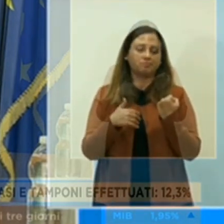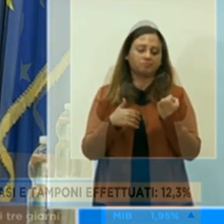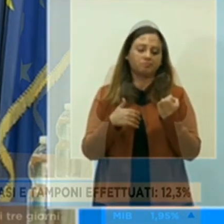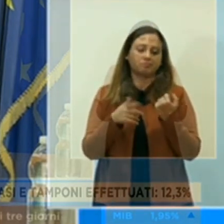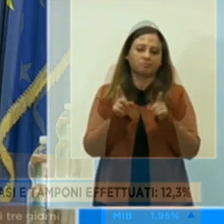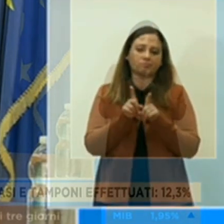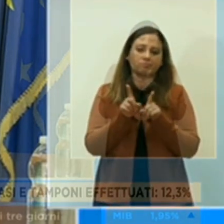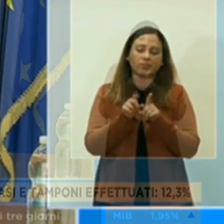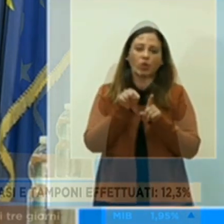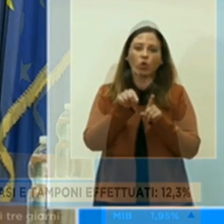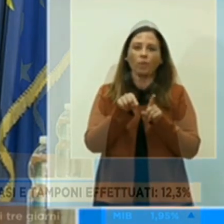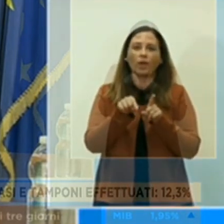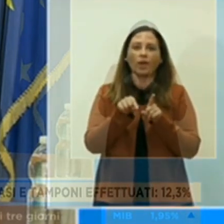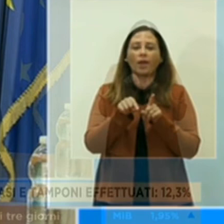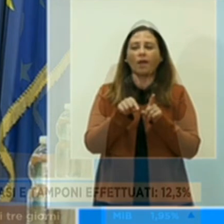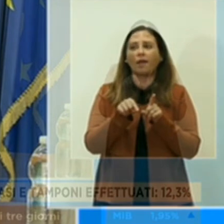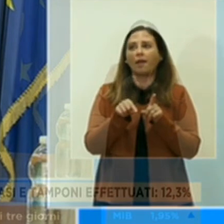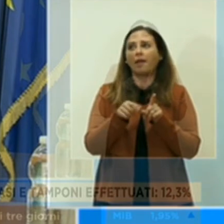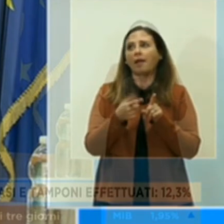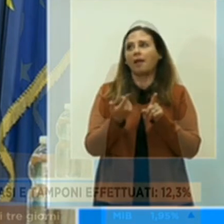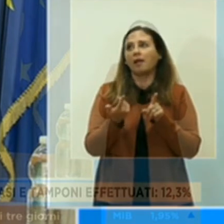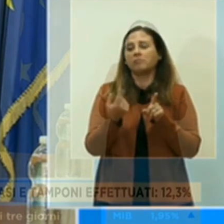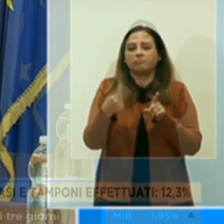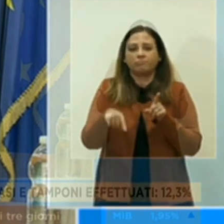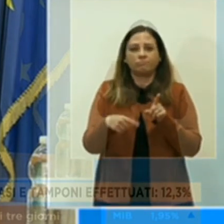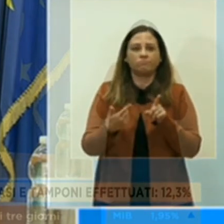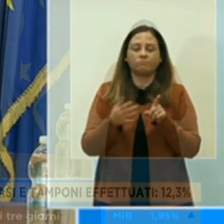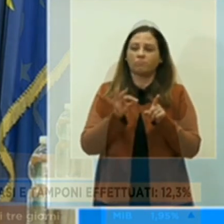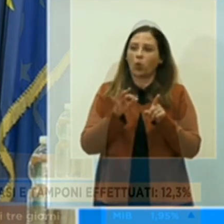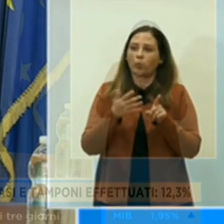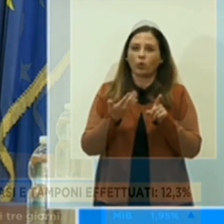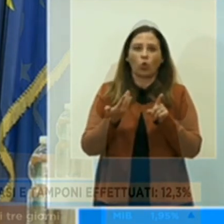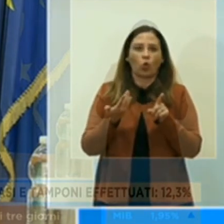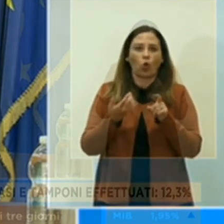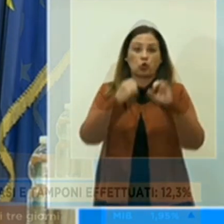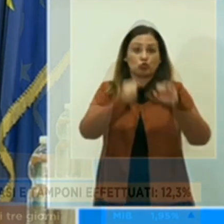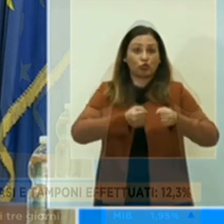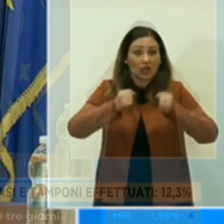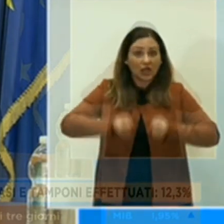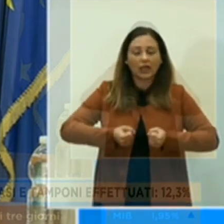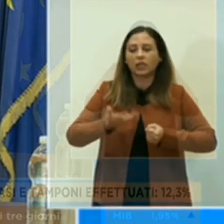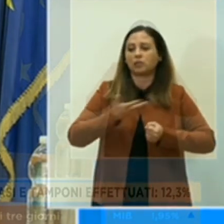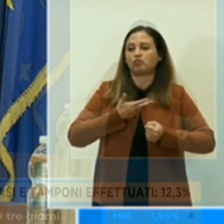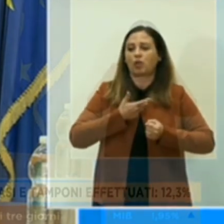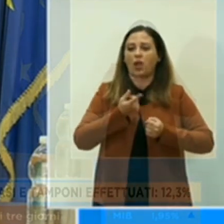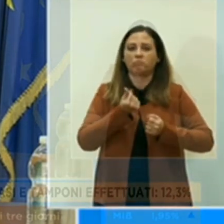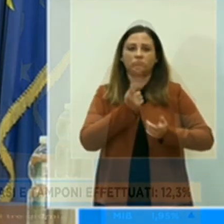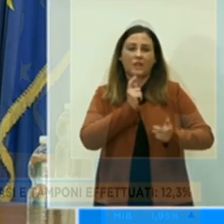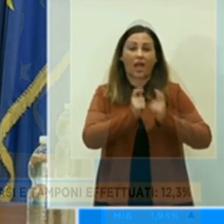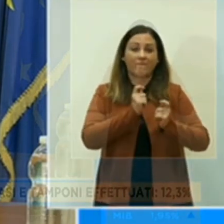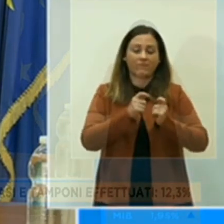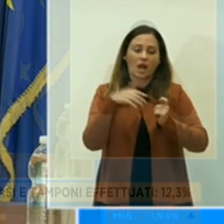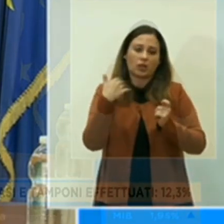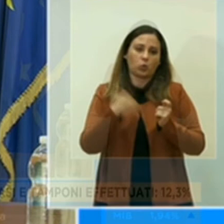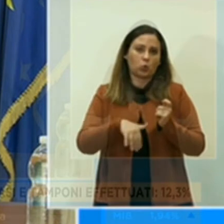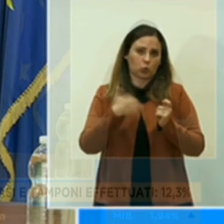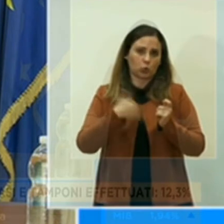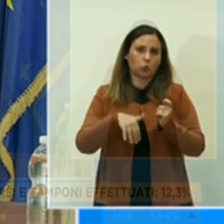livello delle Alpi, insomma, su questa altissima, elevatissima, ogni anno c'è un business molto, molto forte.